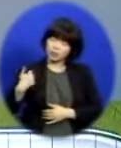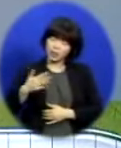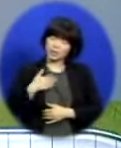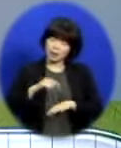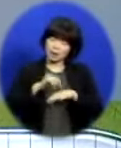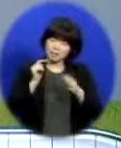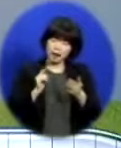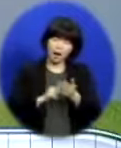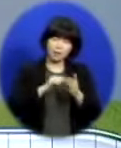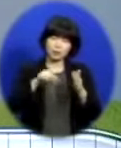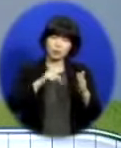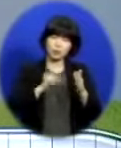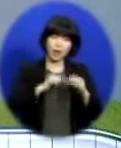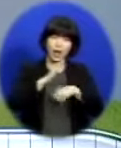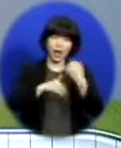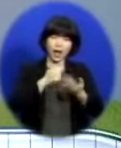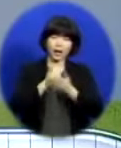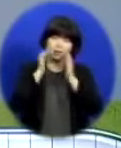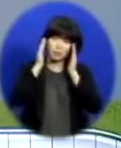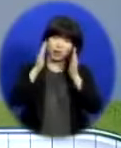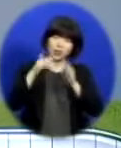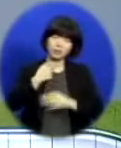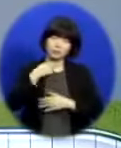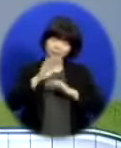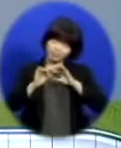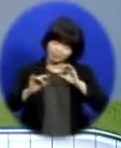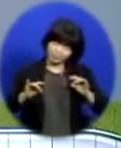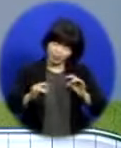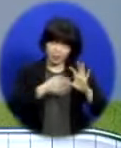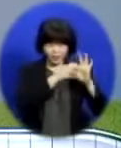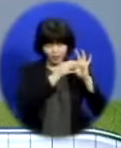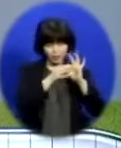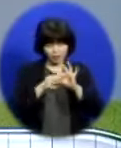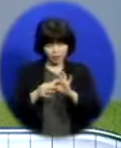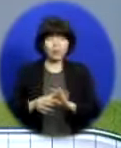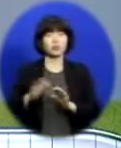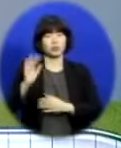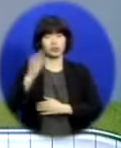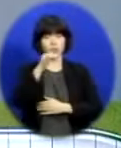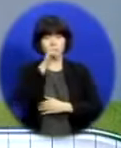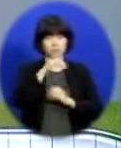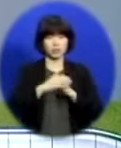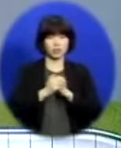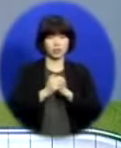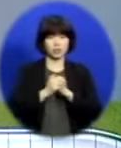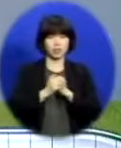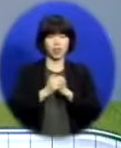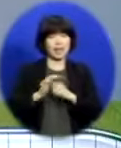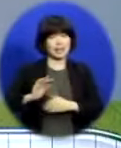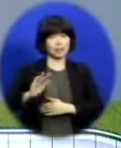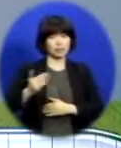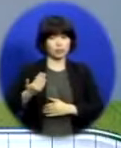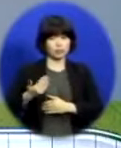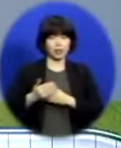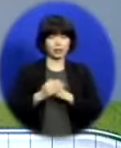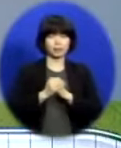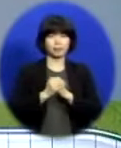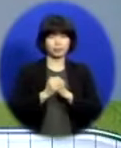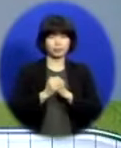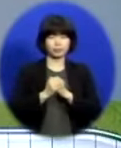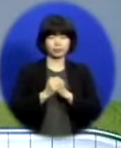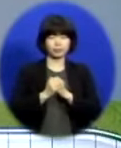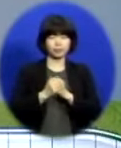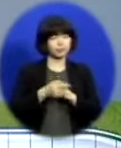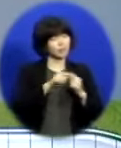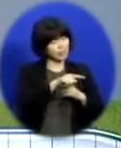심령에 하나님을 향한 갈급함이 계속되고 있습니다 요즘에